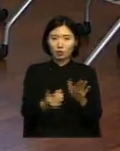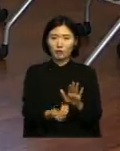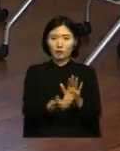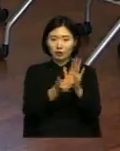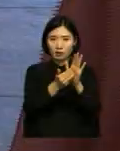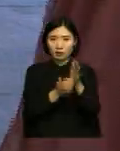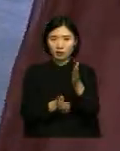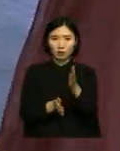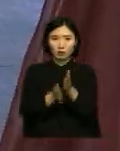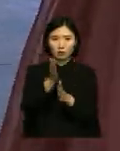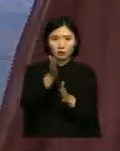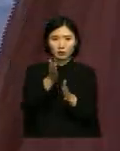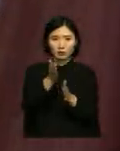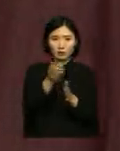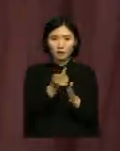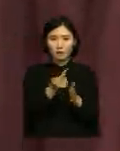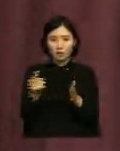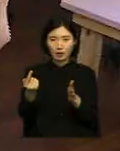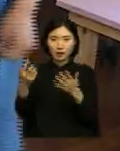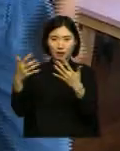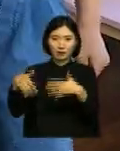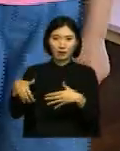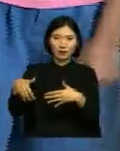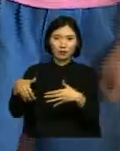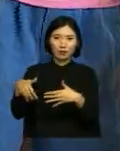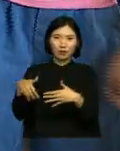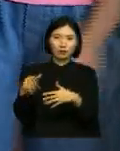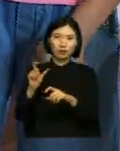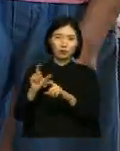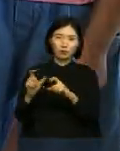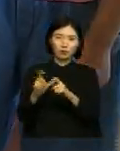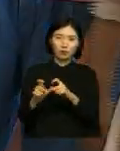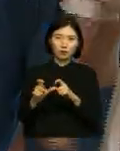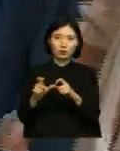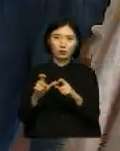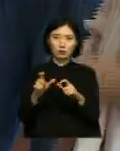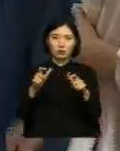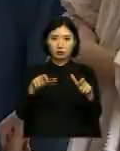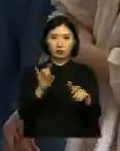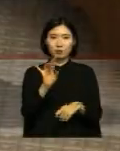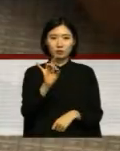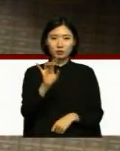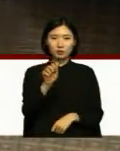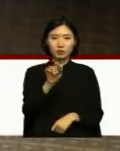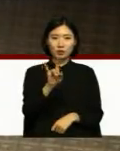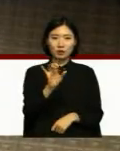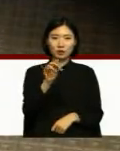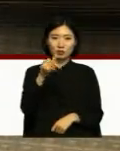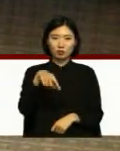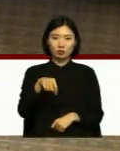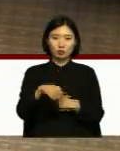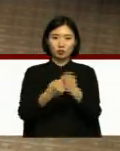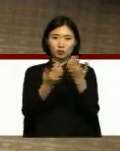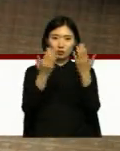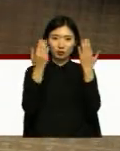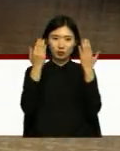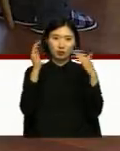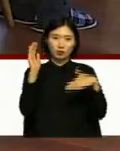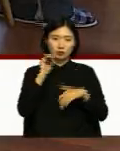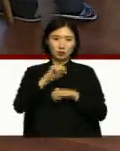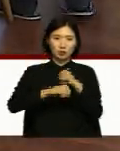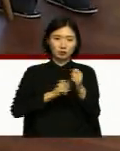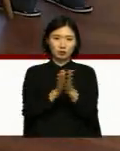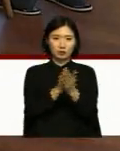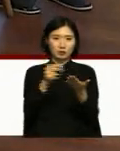가로막혀 도심과 떨어진 행주동 여건을 반영해 지역 유일의 학교인 행주초등학교 아이들이 자유롭게 책을 읽을 수